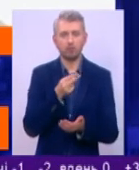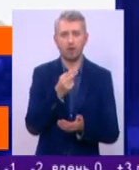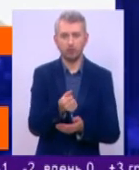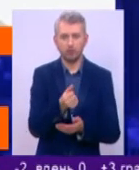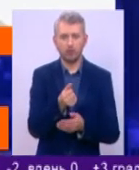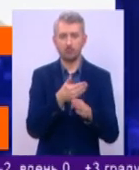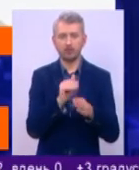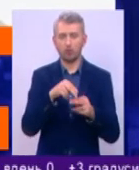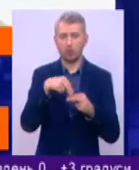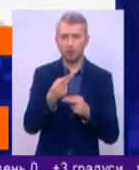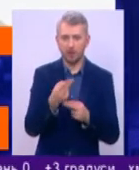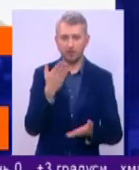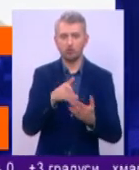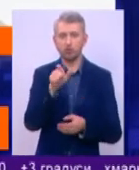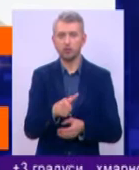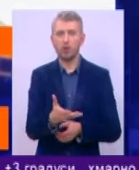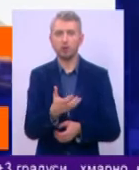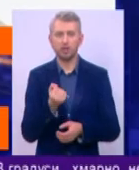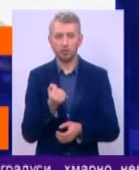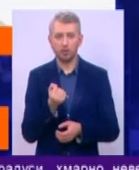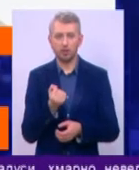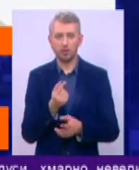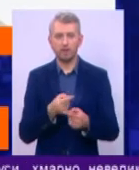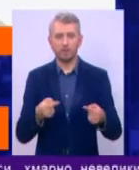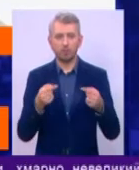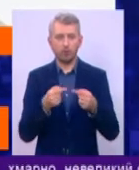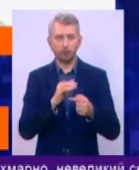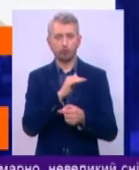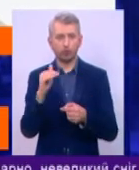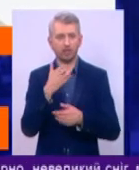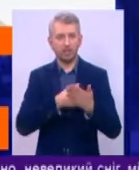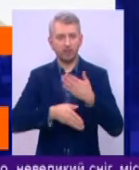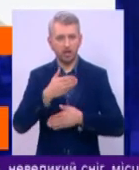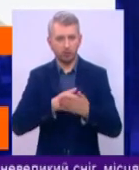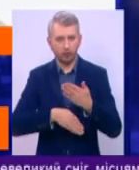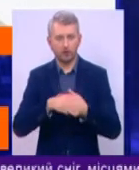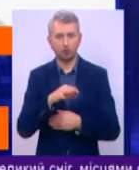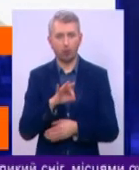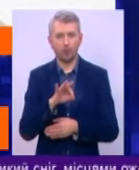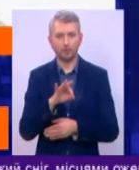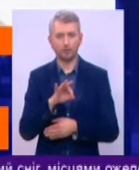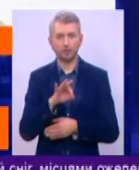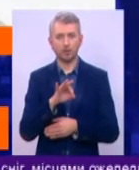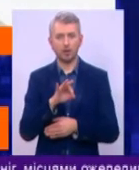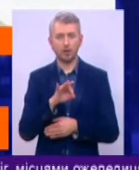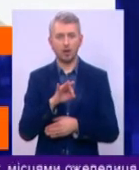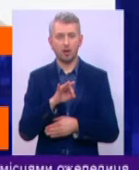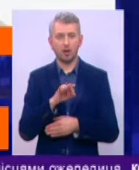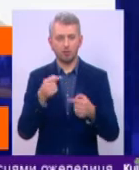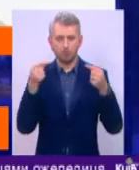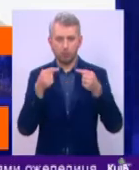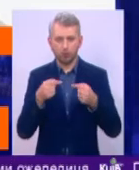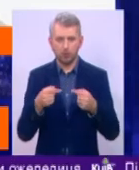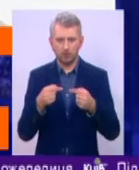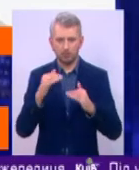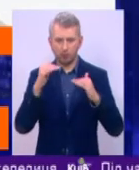частину компенсації. Якщо людина отримує відповідно ступені інвалідності, то пропорційно до